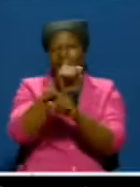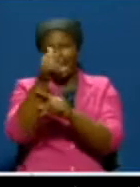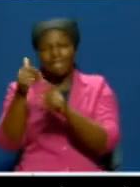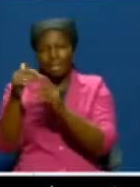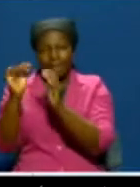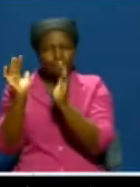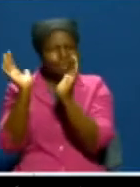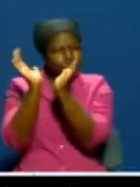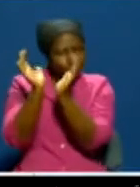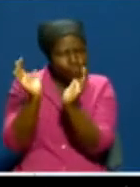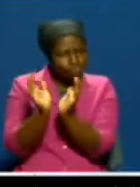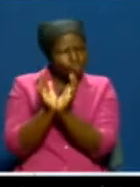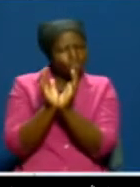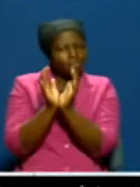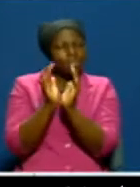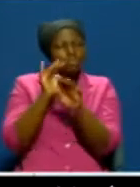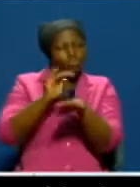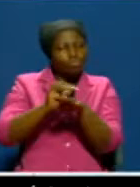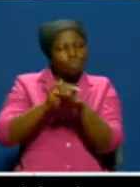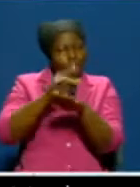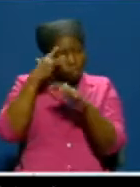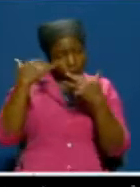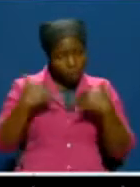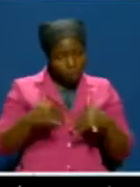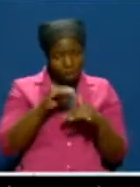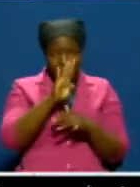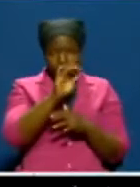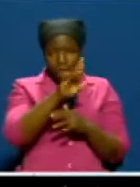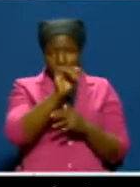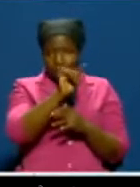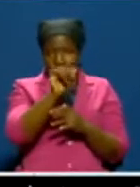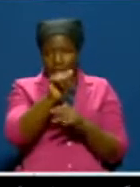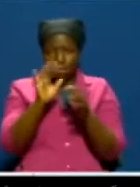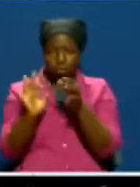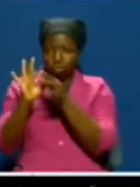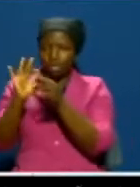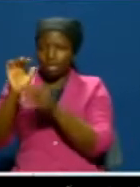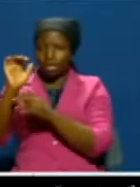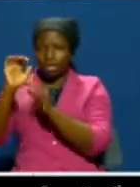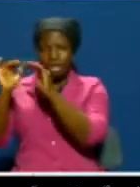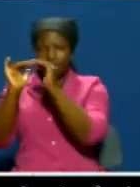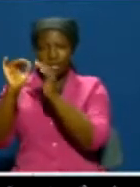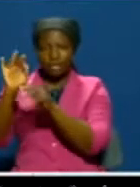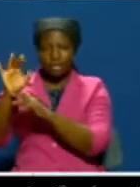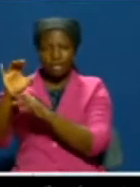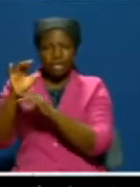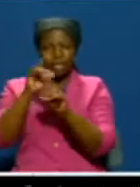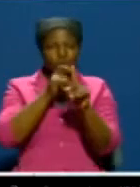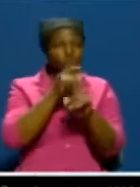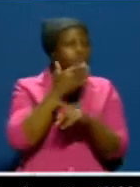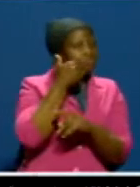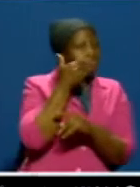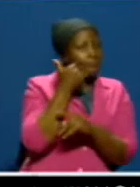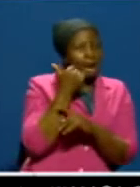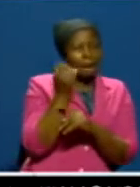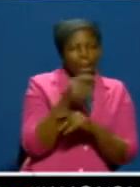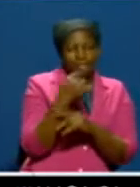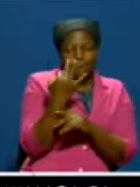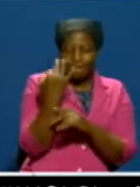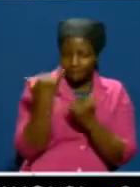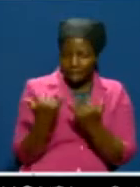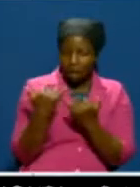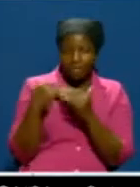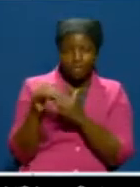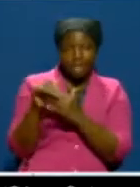vya kuchezea. Baraza aliyejiunga na timu ya Equity FC kutoka Sofapaka mwezi Machi mwaka huu ameiongoza timu